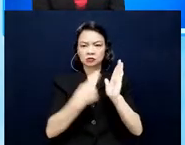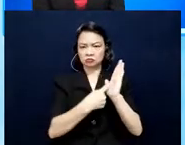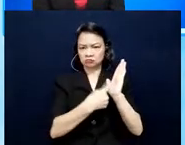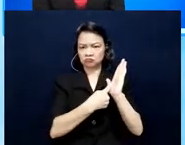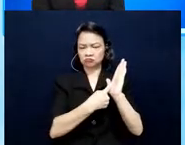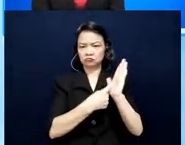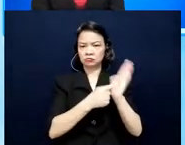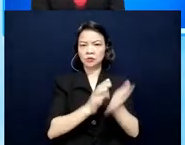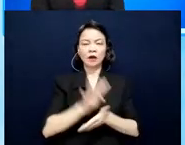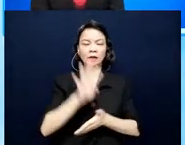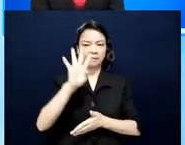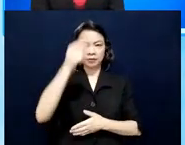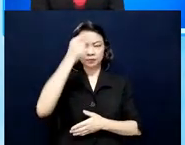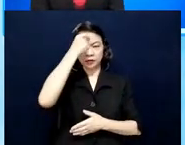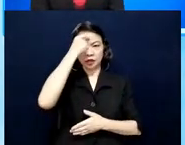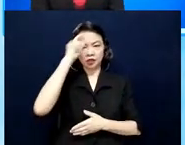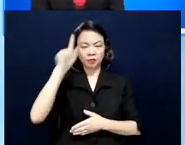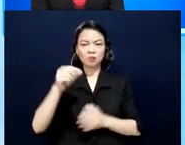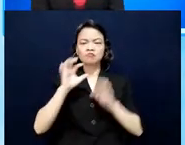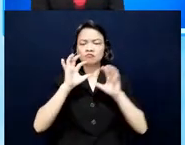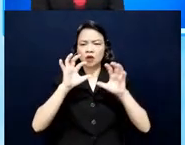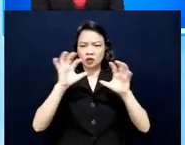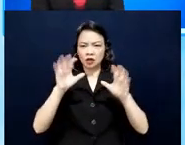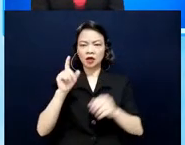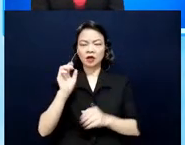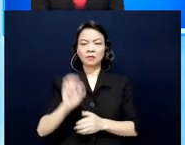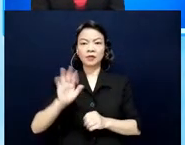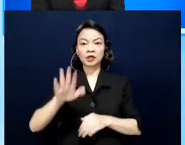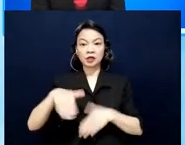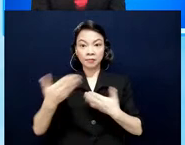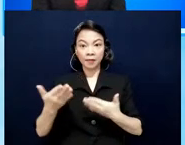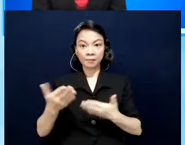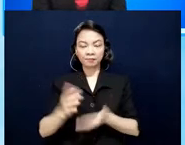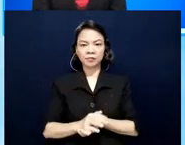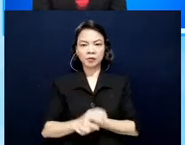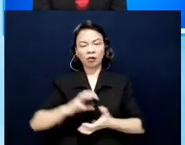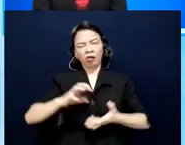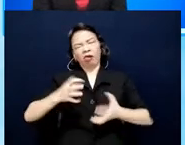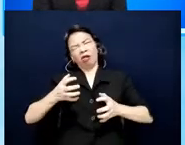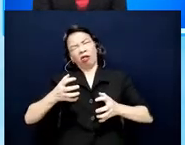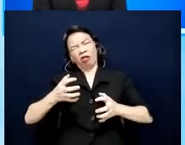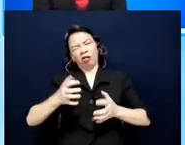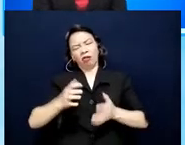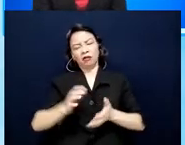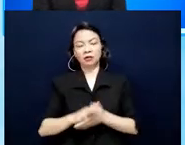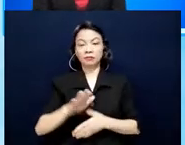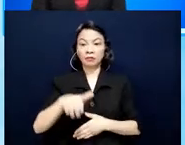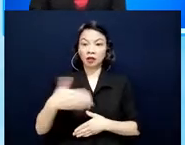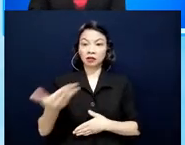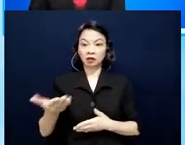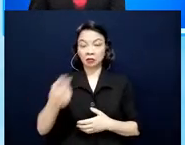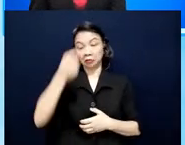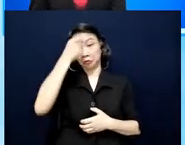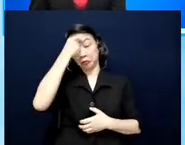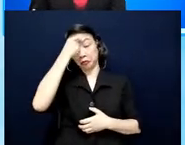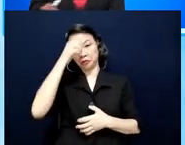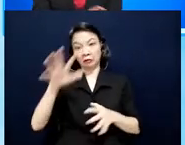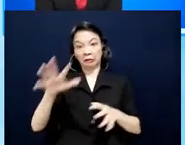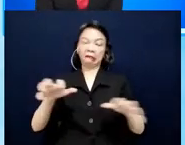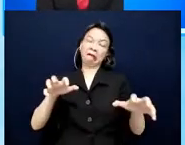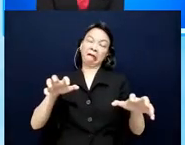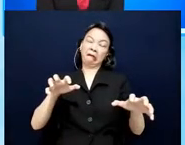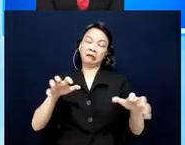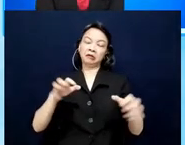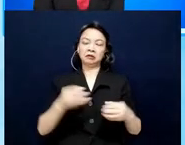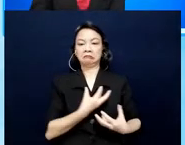penyakit teratas penyebab kecacatan, kesakitan, dan kematian seperti stroke,